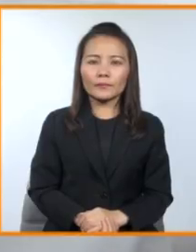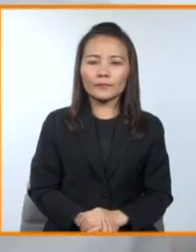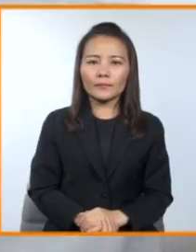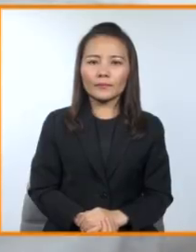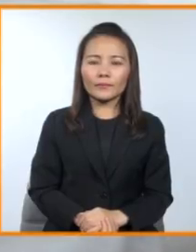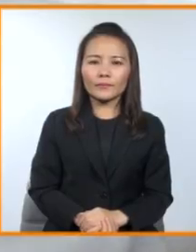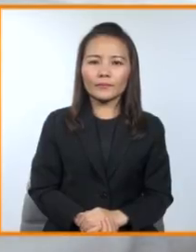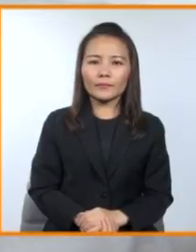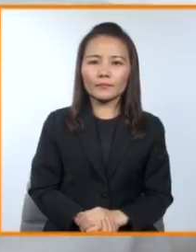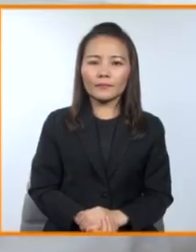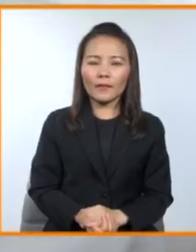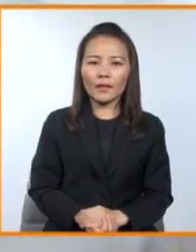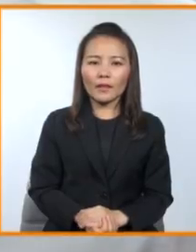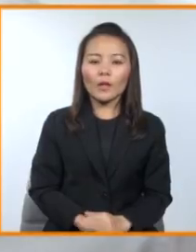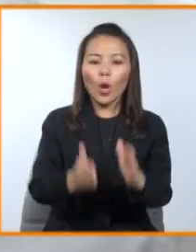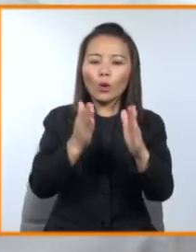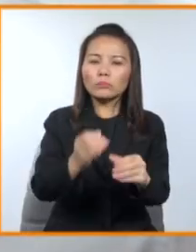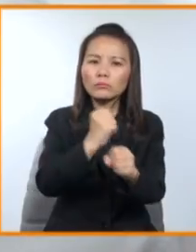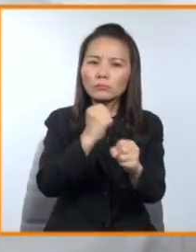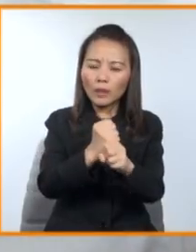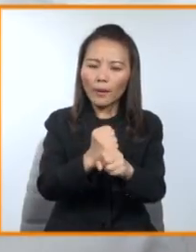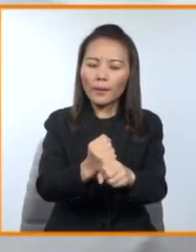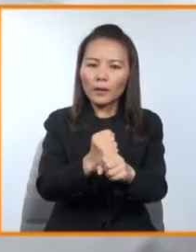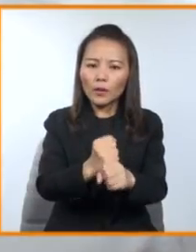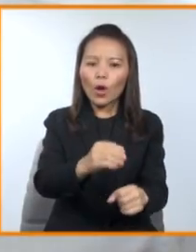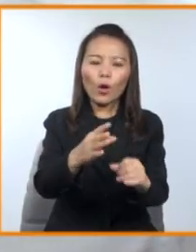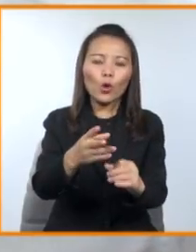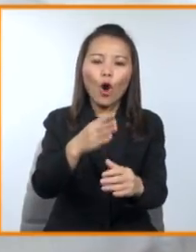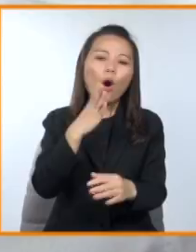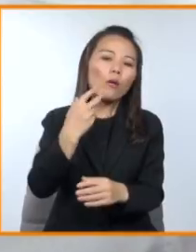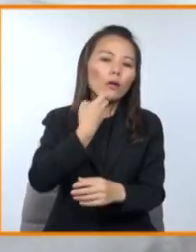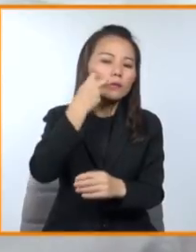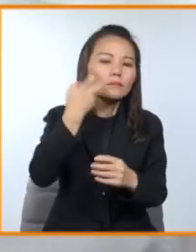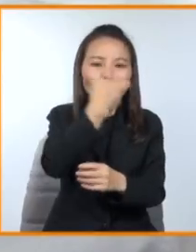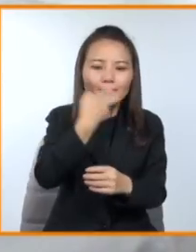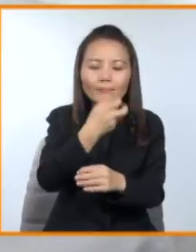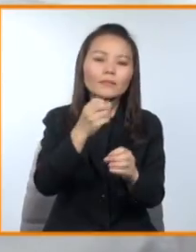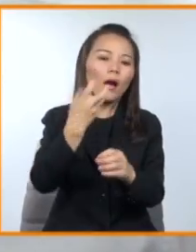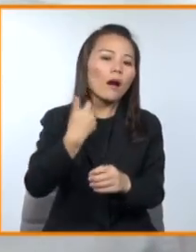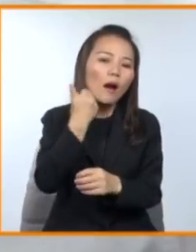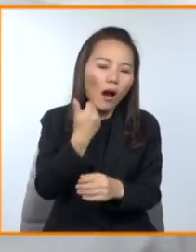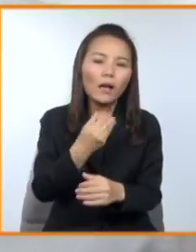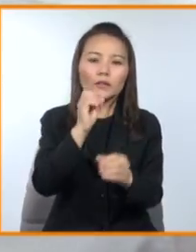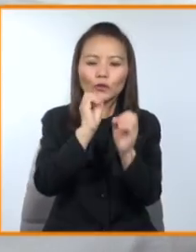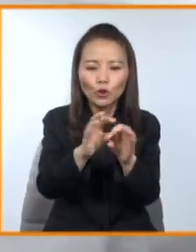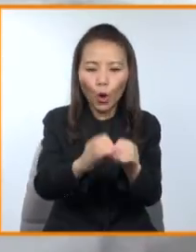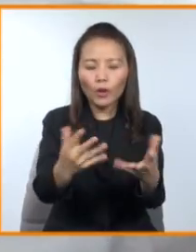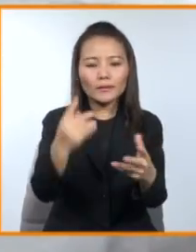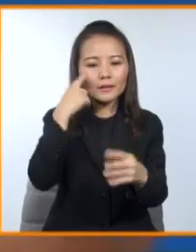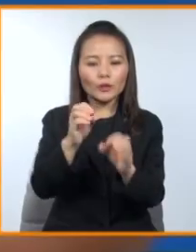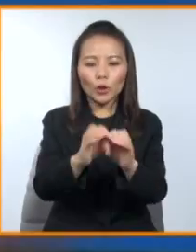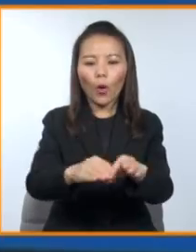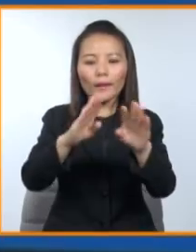คาเล็ตบารากัตนักอัธบำบัดหรือนักแก้ไขการพูดบอกว่าแอปพลิเคชันแบบนูเป็นแอปที่เด็กออทิสติกจะได้สนุกไป